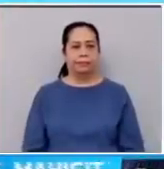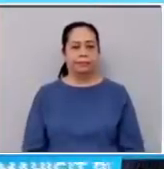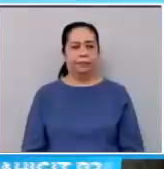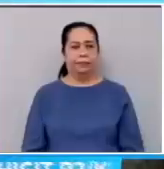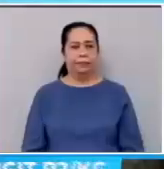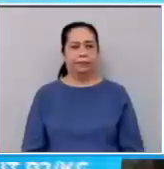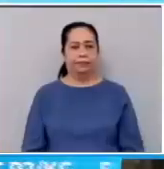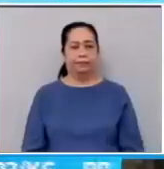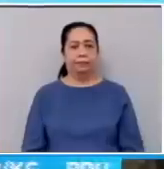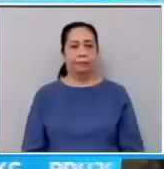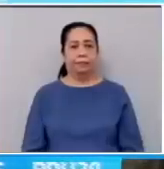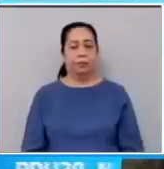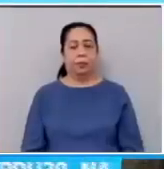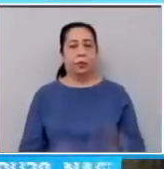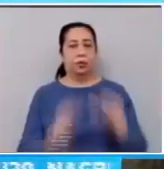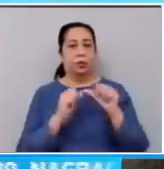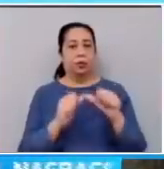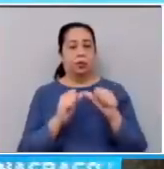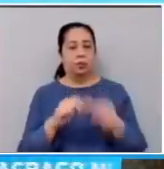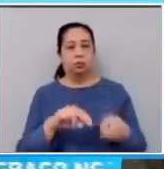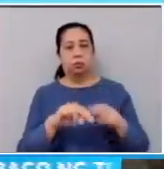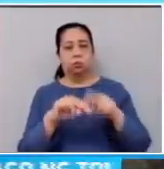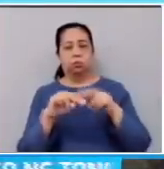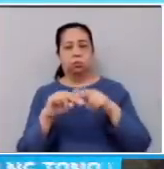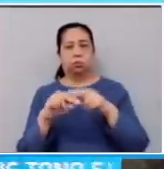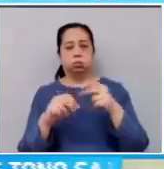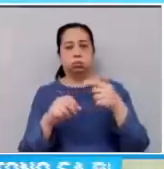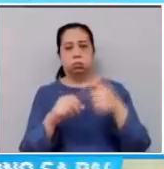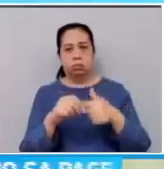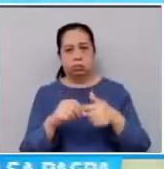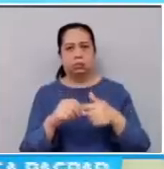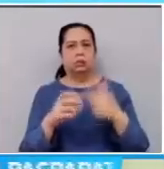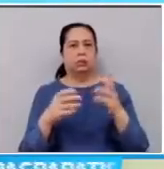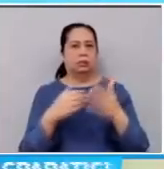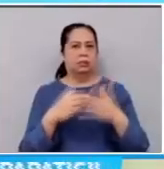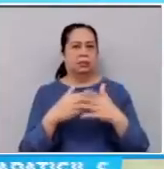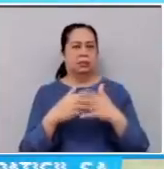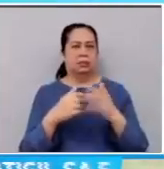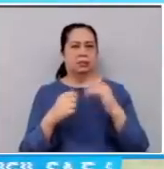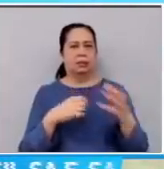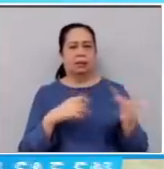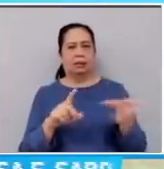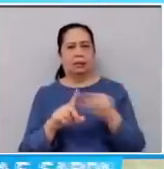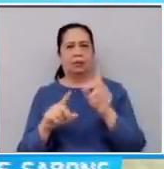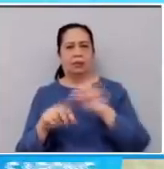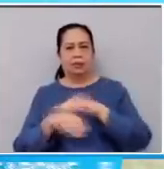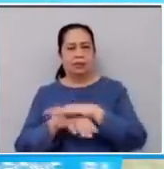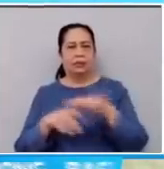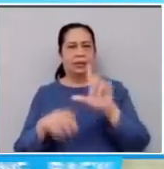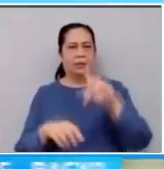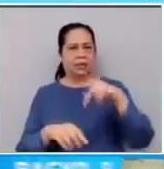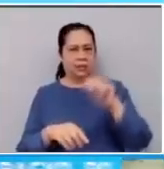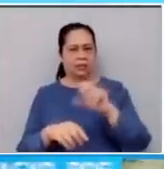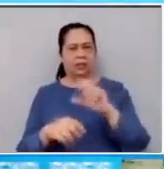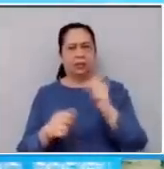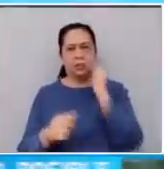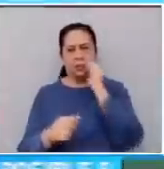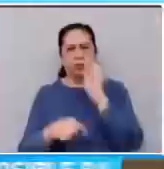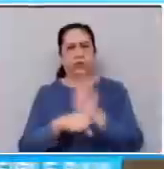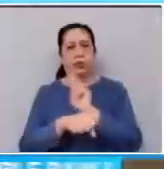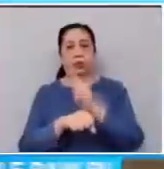Ang patuloy na pagtaas ng produktong petrolyo malapit na sa sikmura. Apektado na rin kasi nito ang LPG na madalas na gamit sa